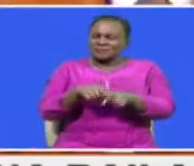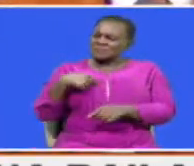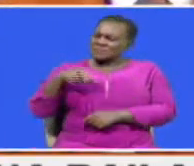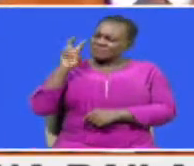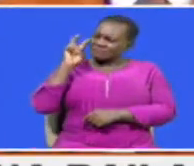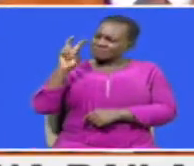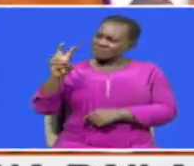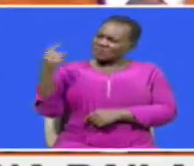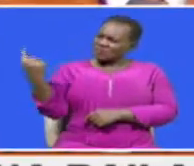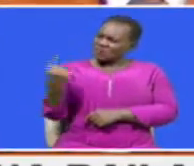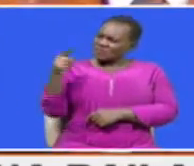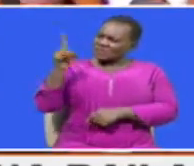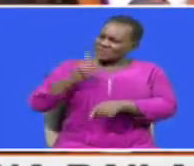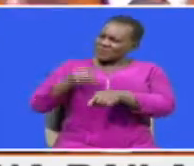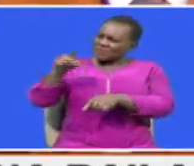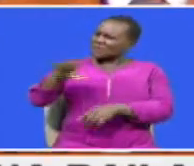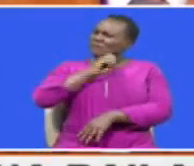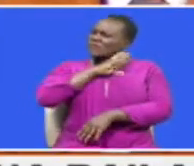naangalia tu.